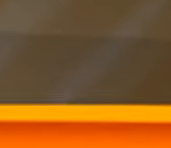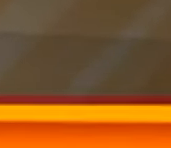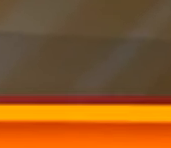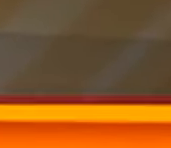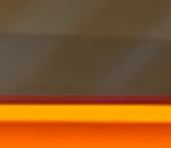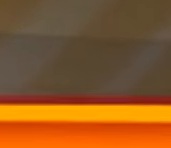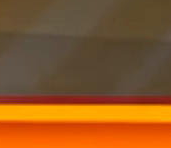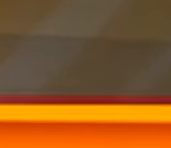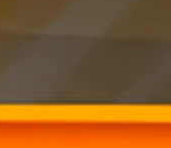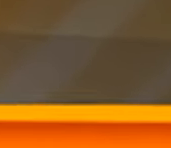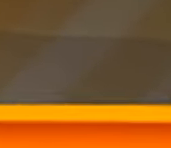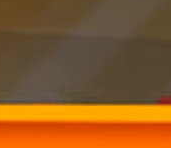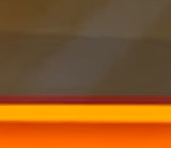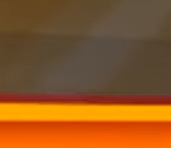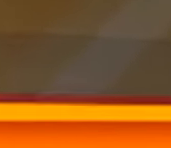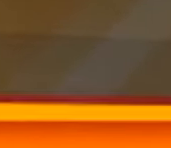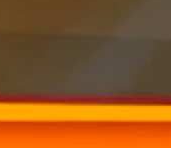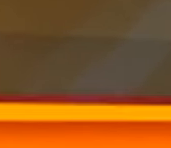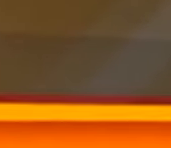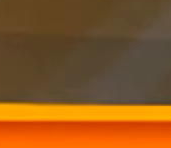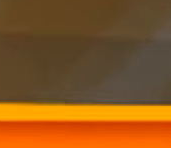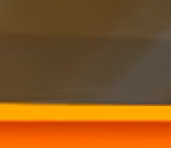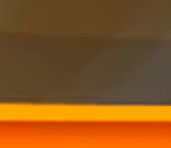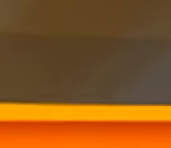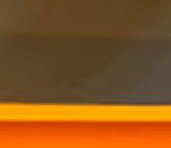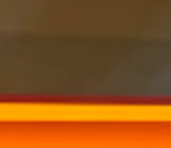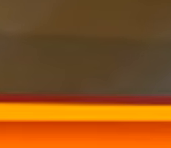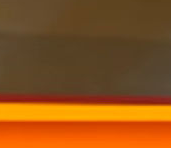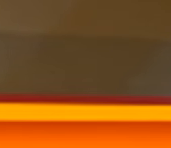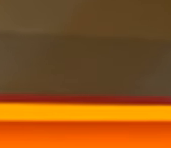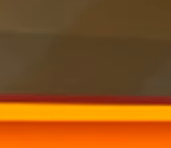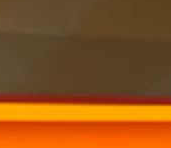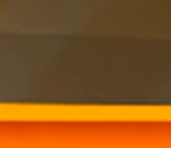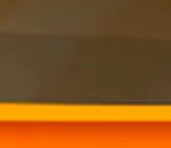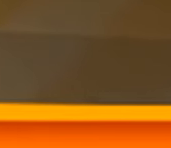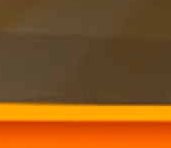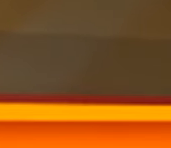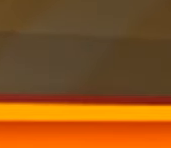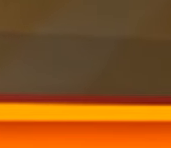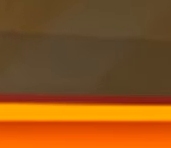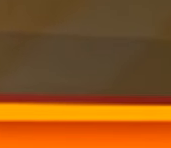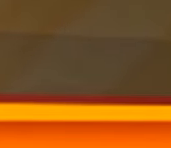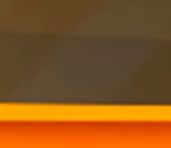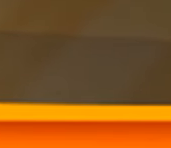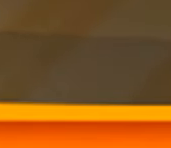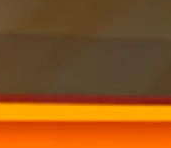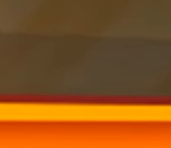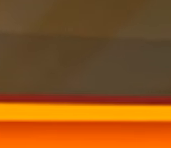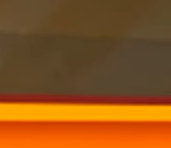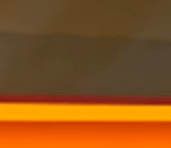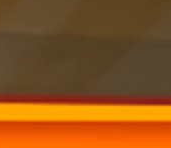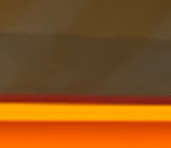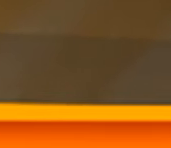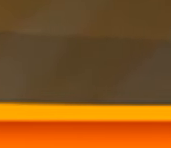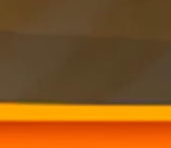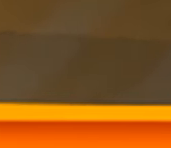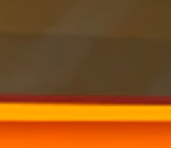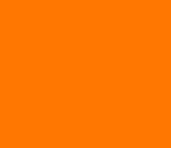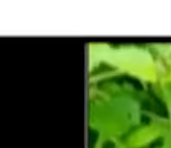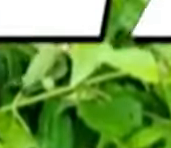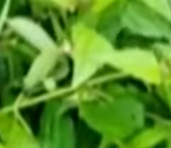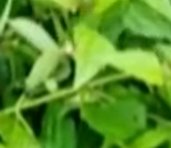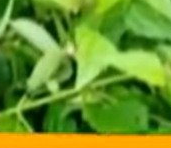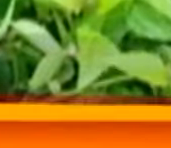Sa pool sa video, taxi driver hinipuan at pilit pinahawakan ng kanyang ari sa pasaherong transgender.